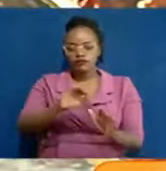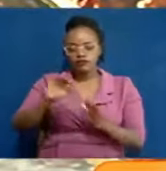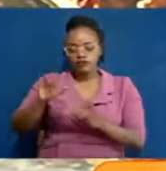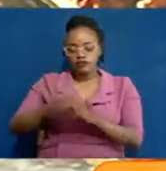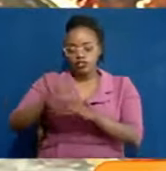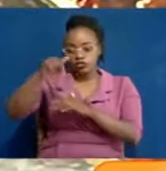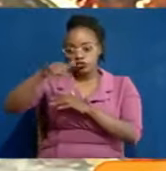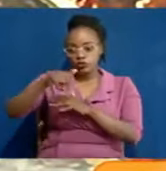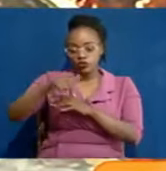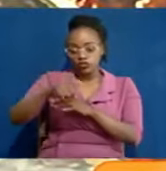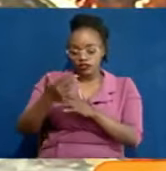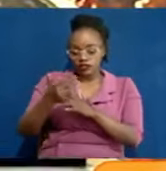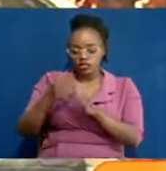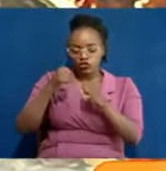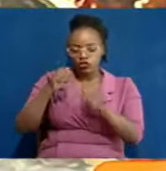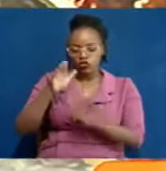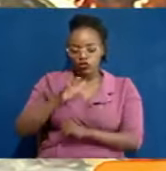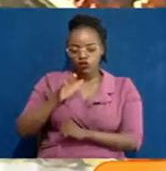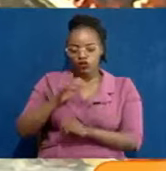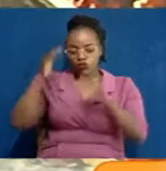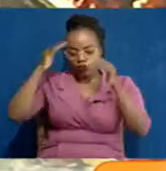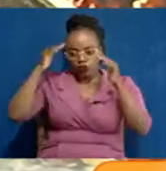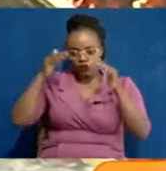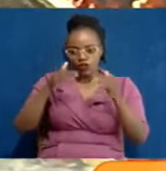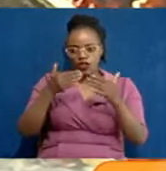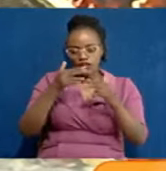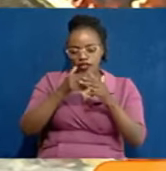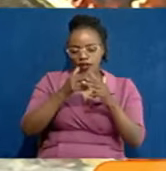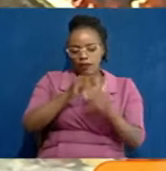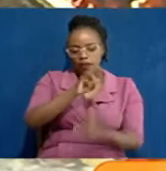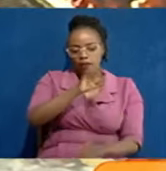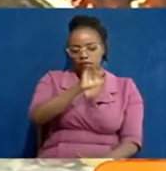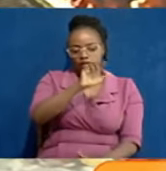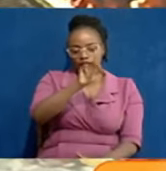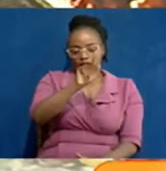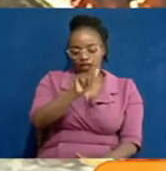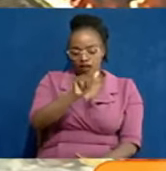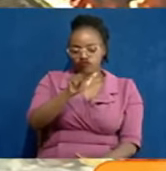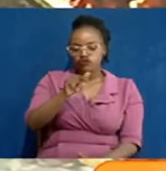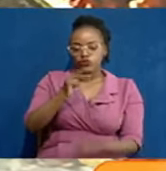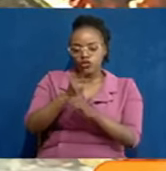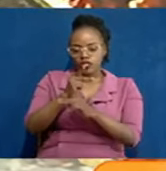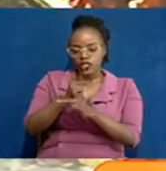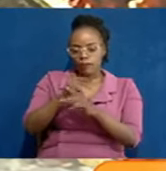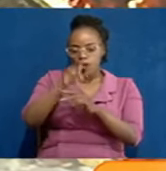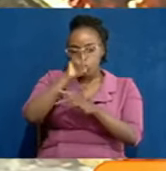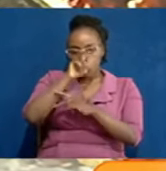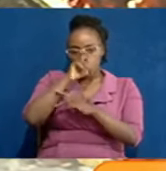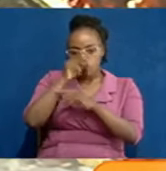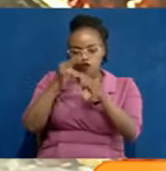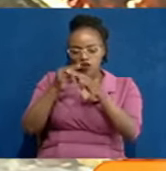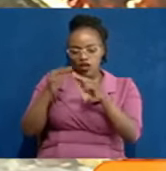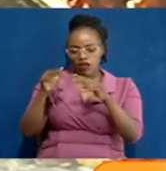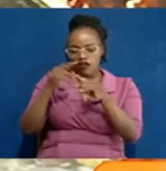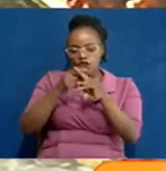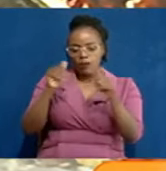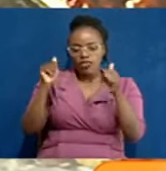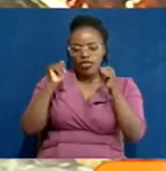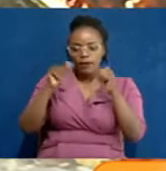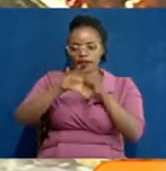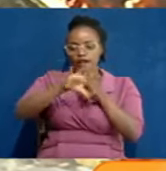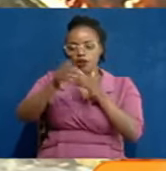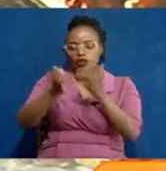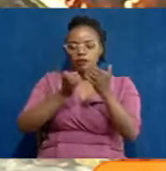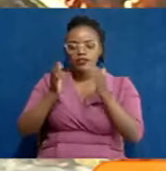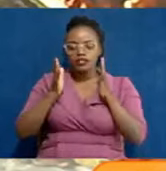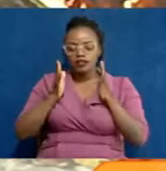Na hii leo katika makala ya Mwanamke Bomba tunamwangazia Milka Nyamache, mfugaji kuku wa mayai kutoka kaunti ya Nyamira. Mfanyabiashara huyo